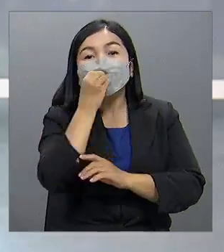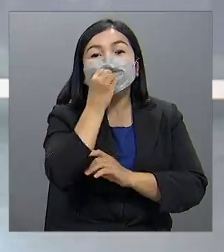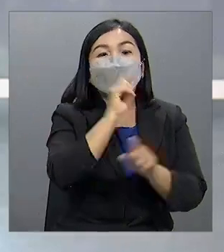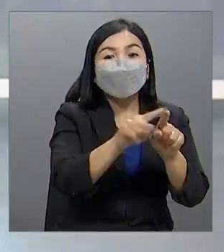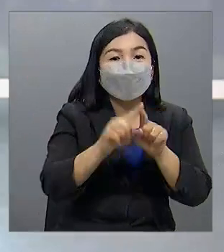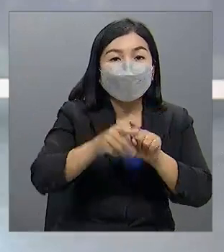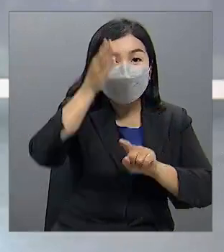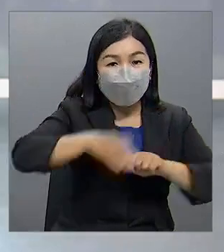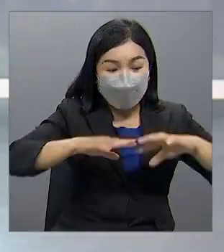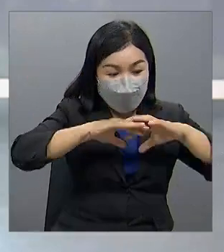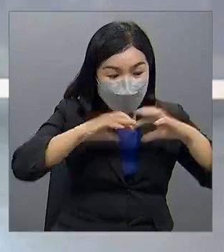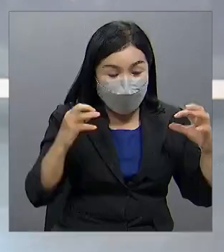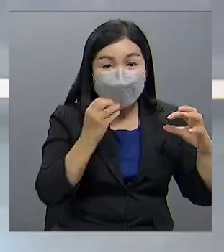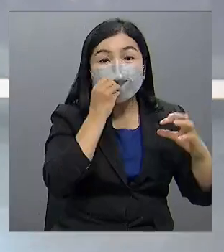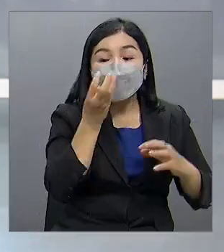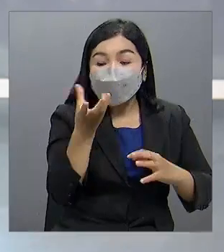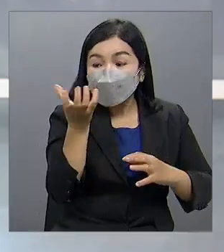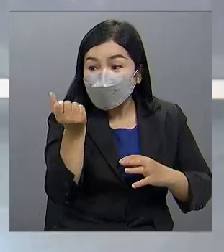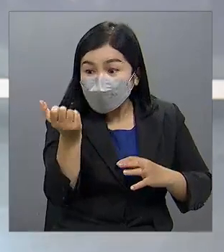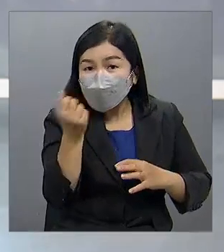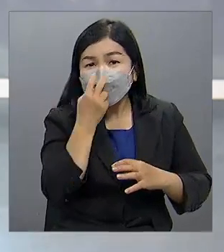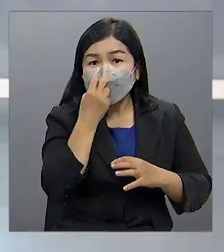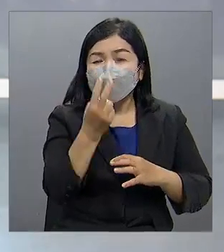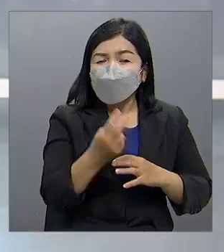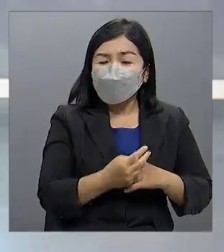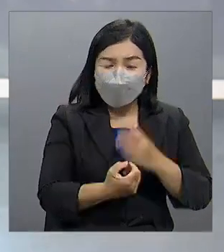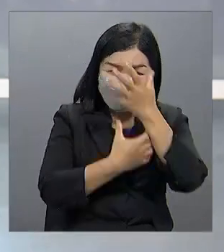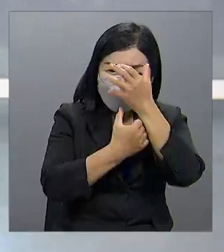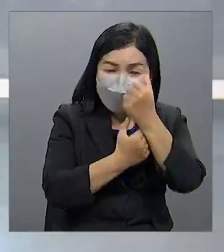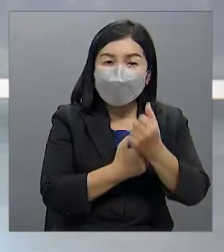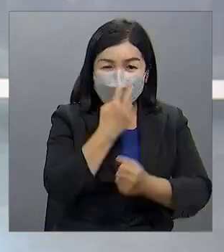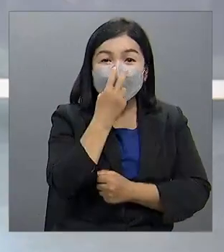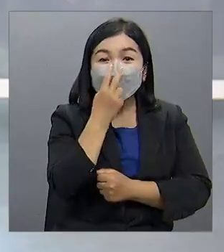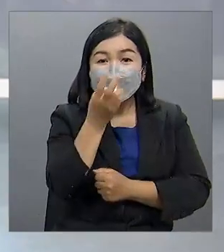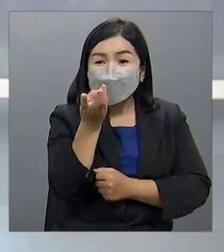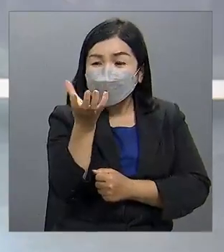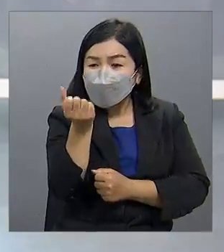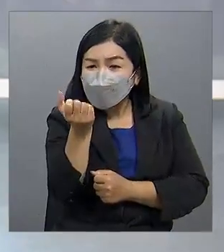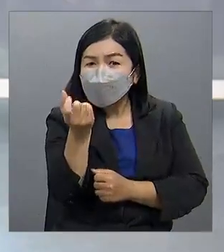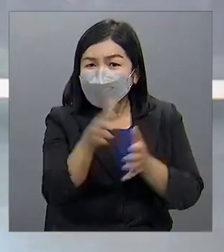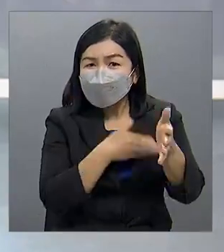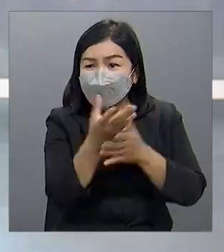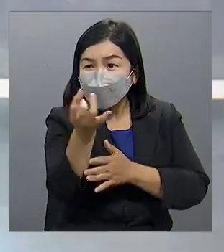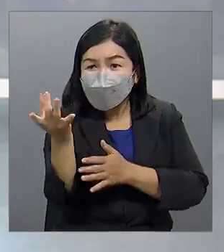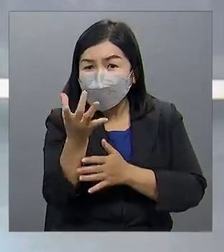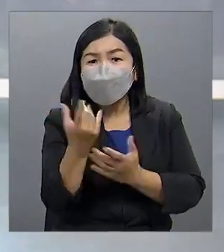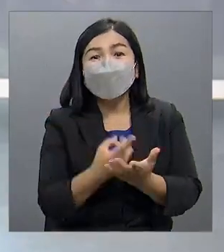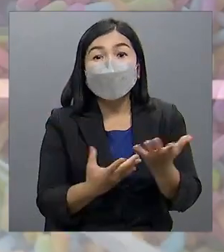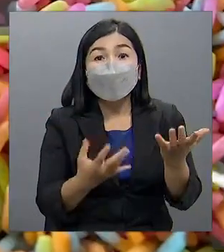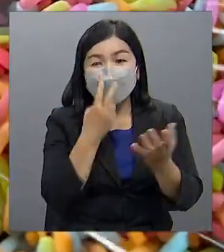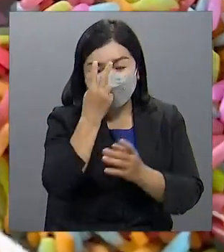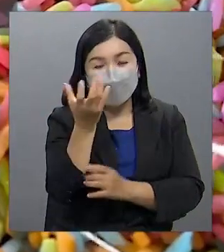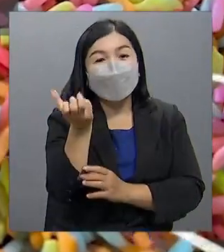ที่เขาบอกว่าหน้าตานะใครเห็นแล้วต้องสะดุดตาสะดุดใจอย่างแน่นอนจะเป็นสีอะไรมาในรูปลักษณ์แบบไหนไปติดตามด้วยกันเลยค่ะ